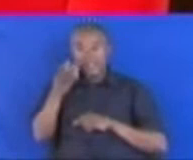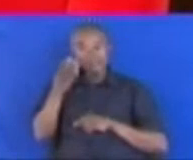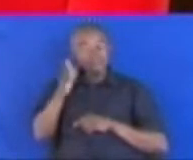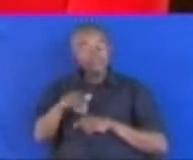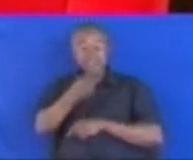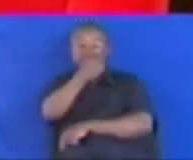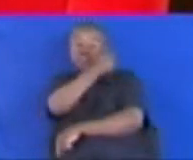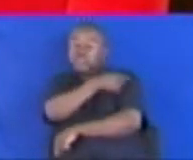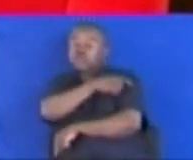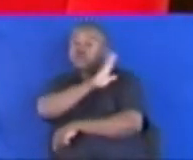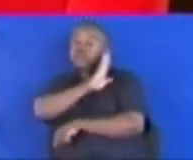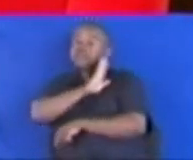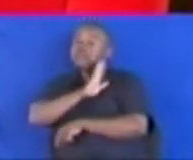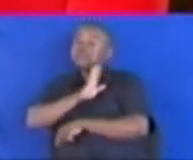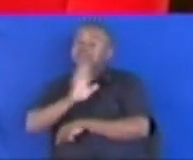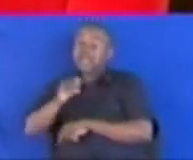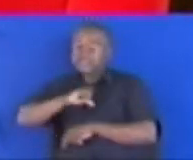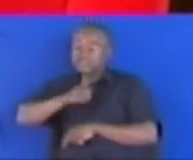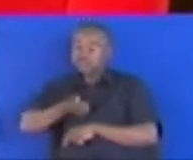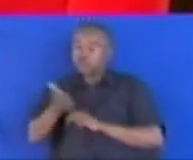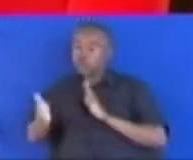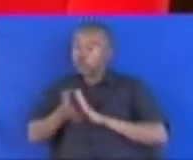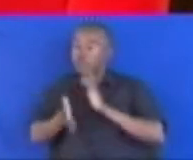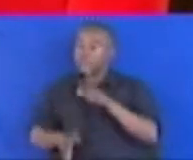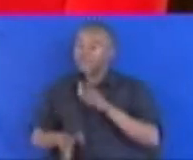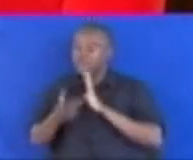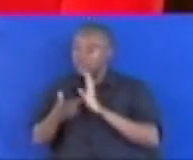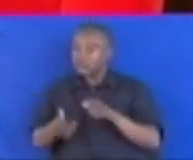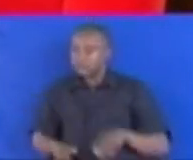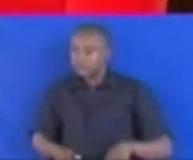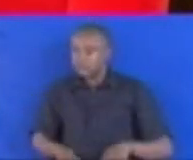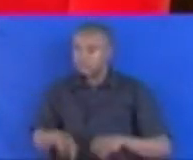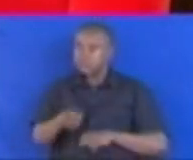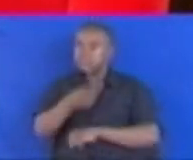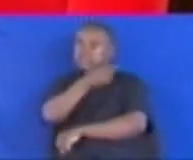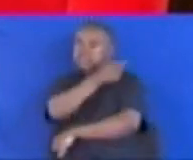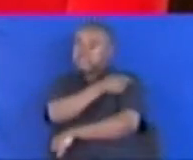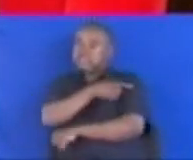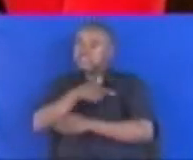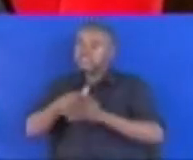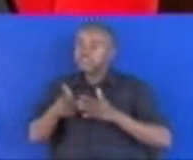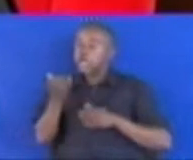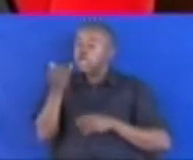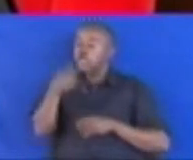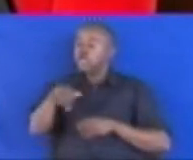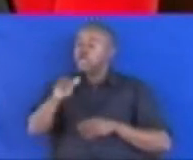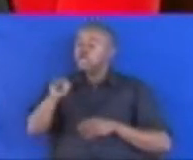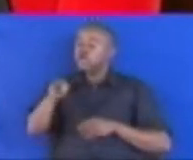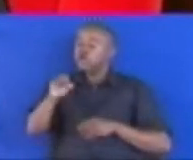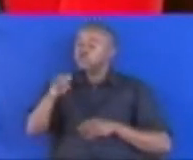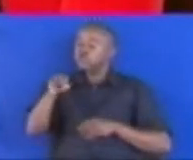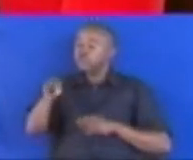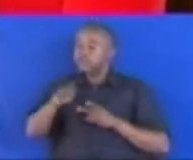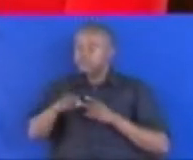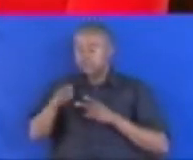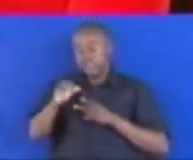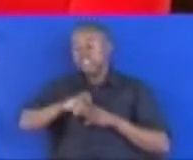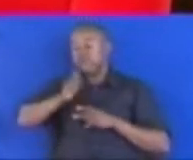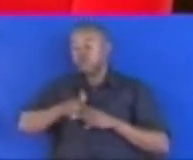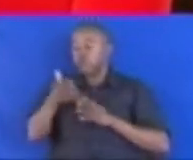tayari zimesharuhusiwa kuanza, kwa mfano kuna chanjo ya kwanza inaitwa Johnson Johnson, imeruhusiwa na